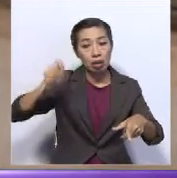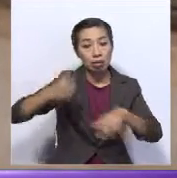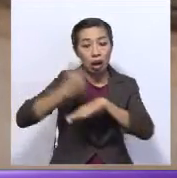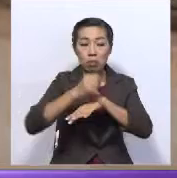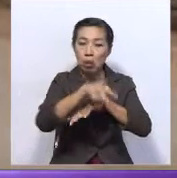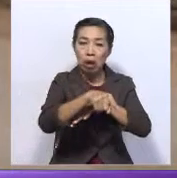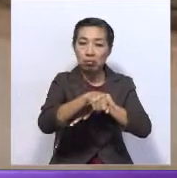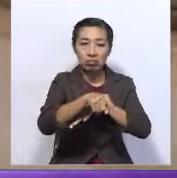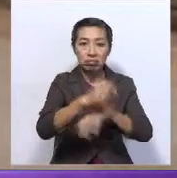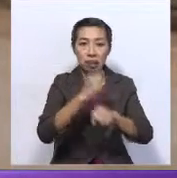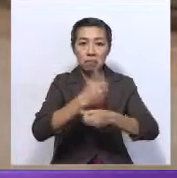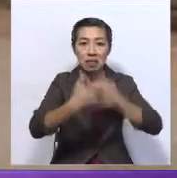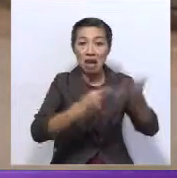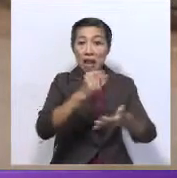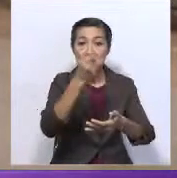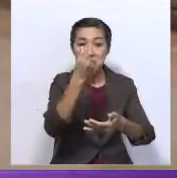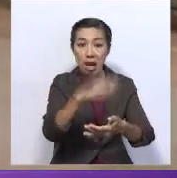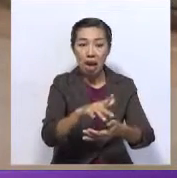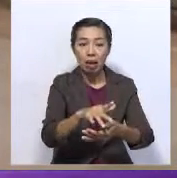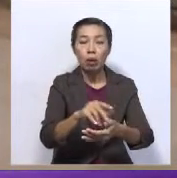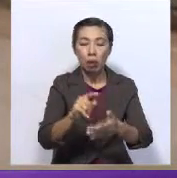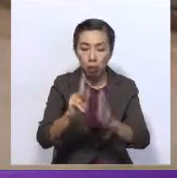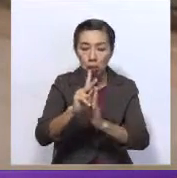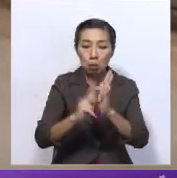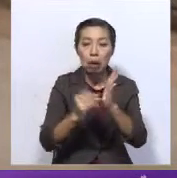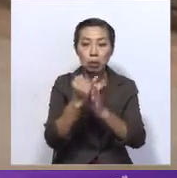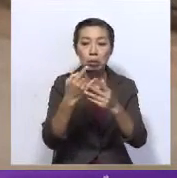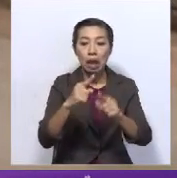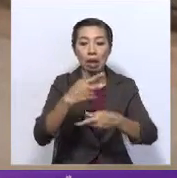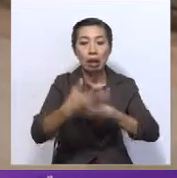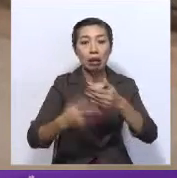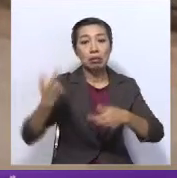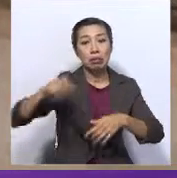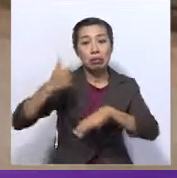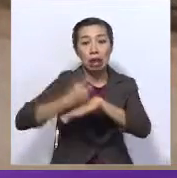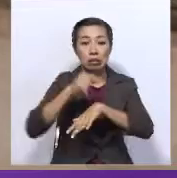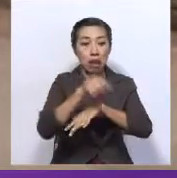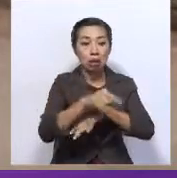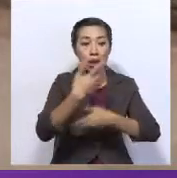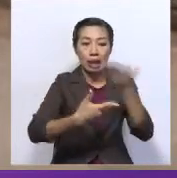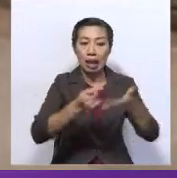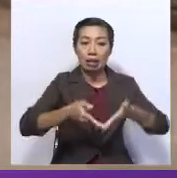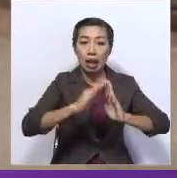านเดี่ยวถึงจะถูกก็ต้องดำเนินการตามคำสั่งศาลคือย้ายออกไป